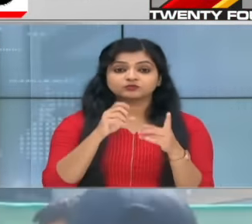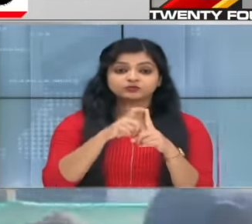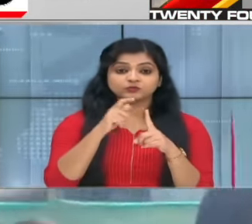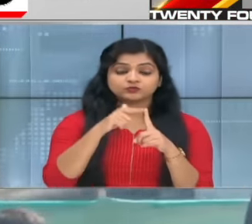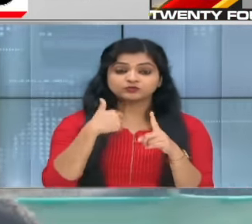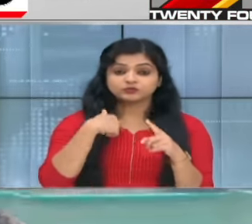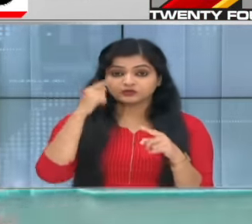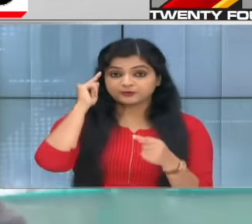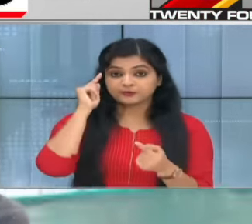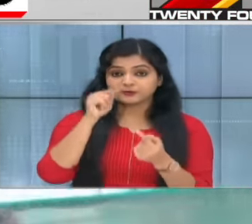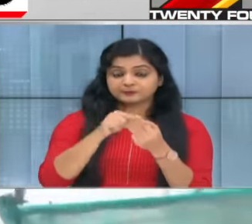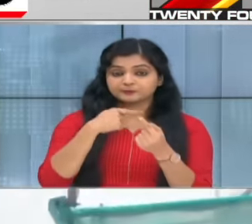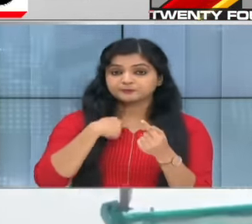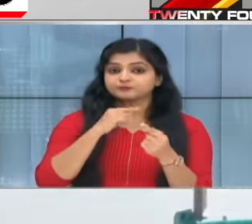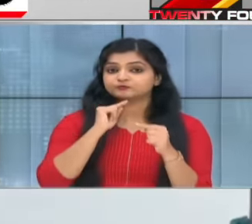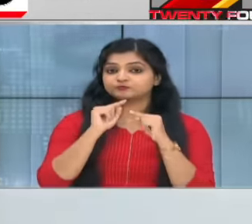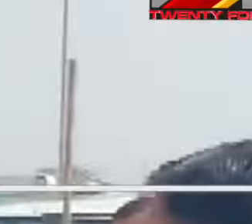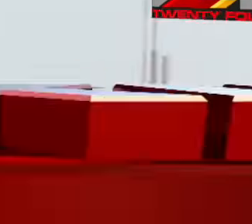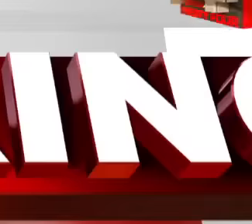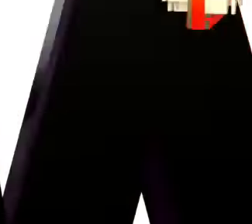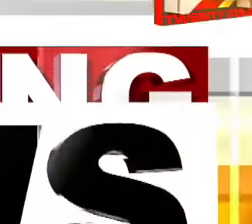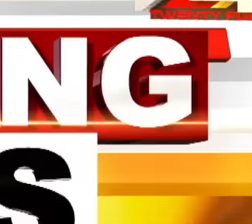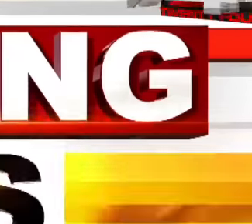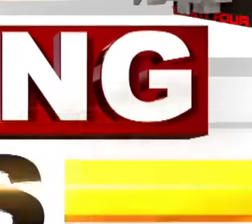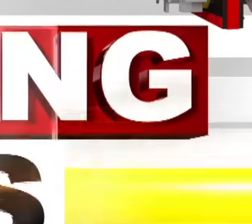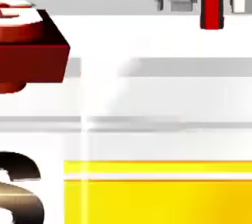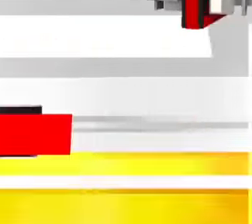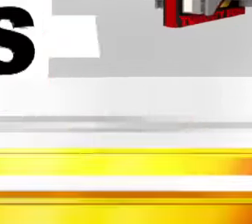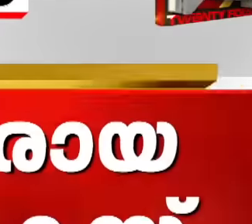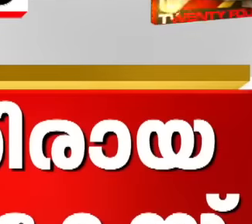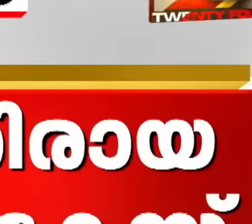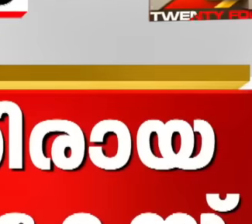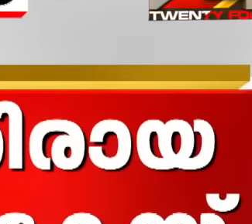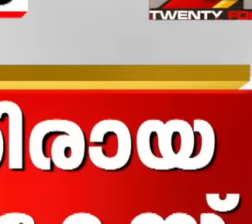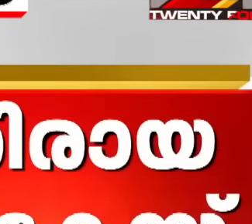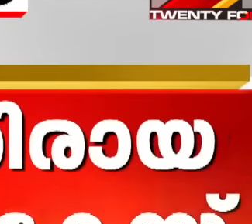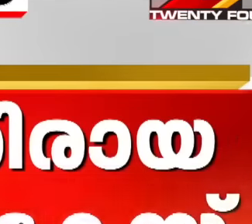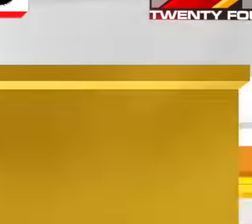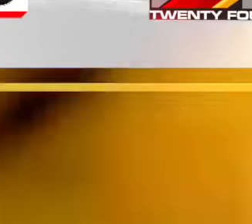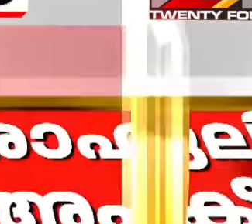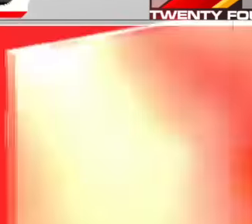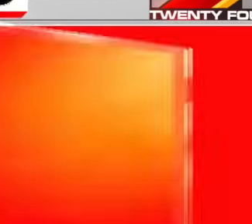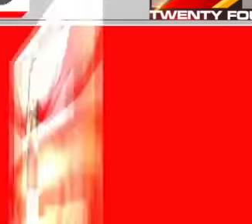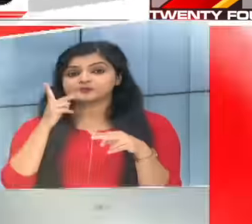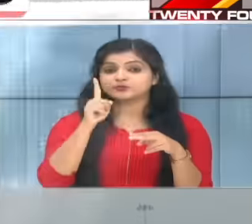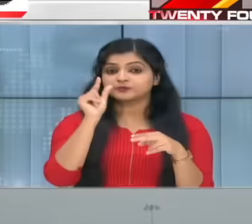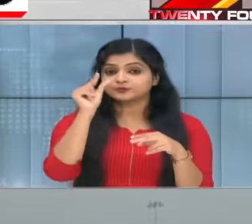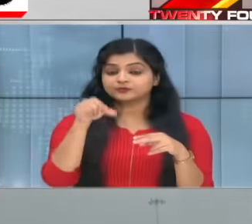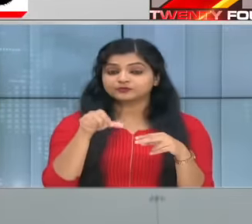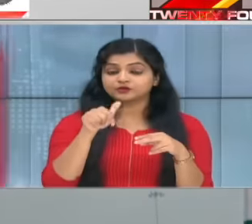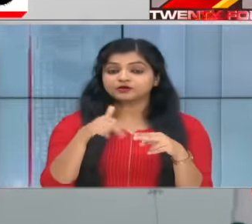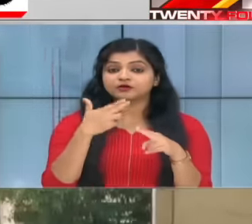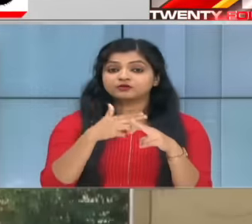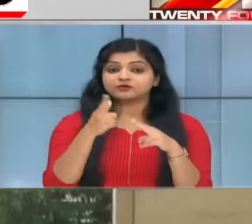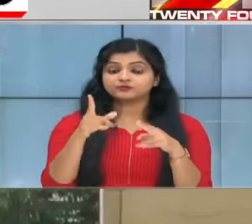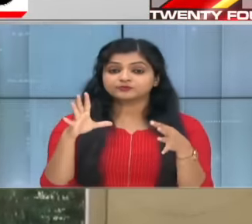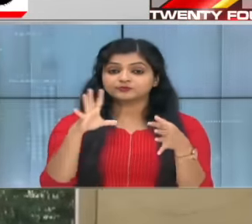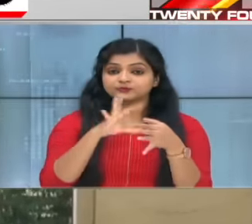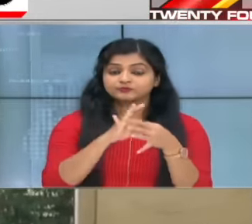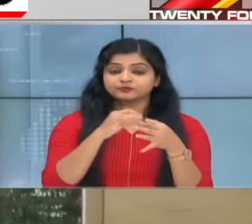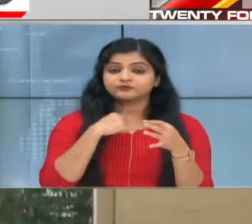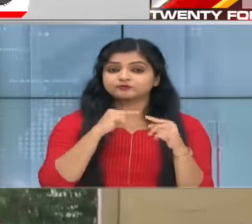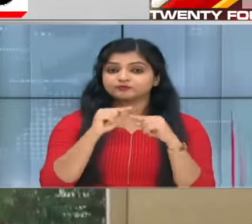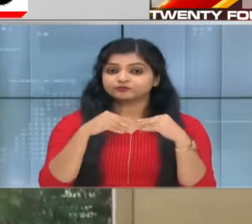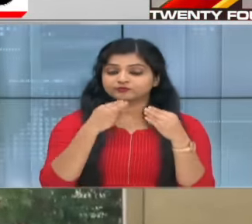ലക്ഷ്യമിട്ടുകൊണ്ടല്ല താൻ പരാമർശം നടത്തിയത്. മോദി എന്ന പേരുകൊണ്ട് അറിയപ്പെടുന്ന ഒരാൾ ആ പേരുമായി ബന്ധപ്പെട്ട് ഒരു പരാമർശം